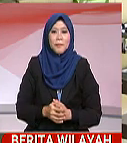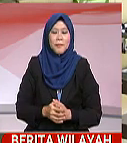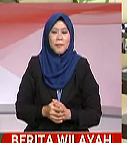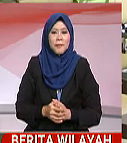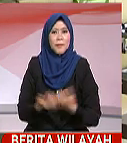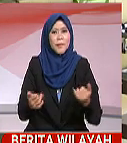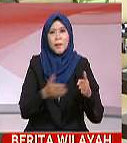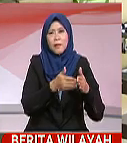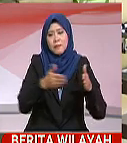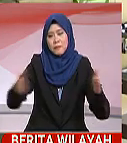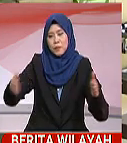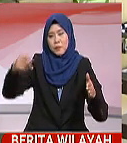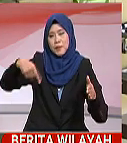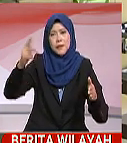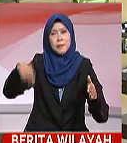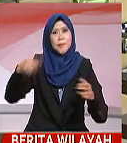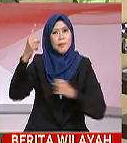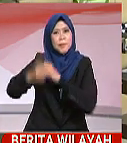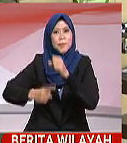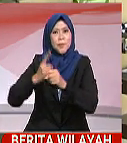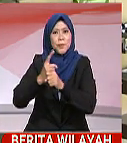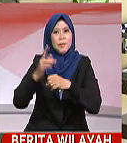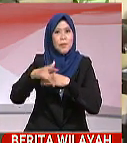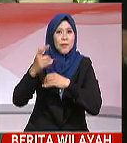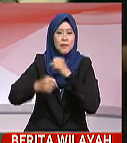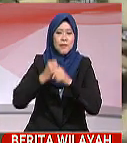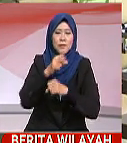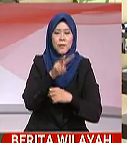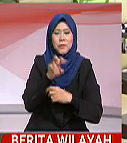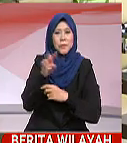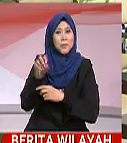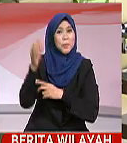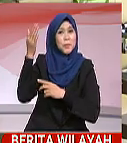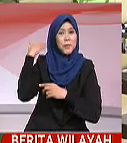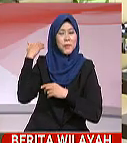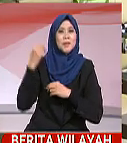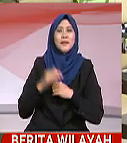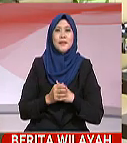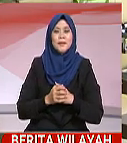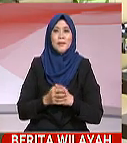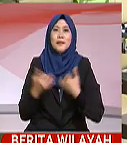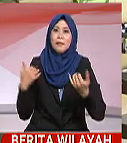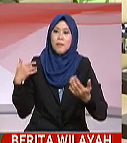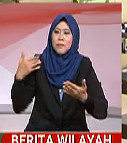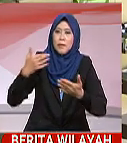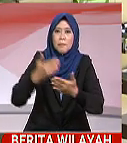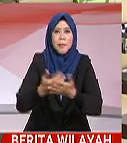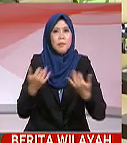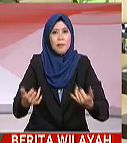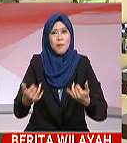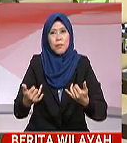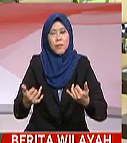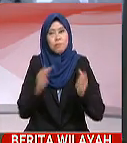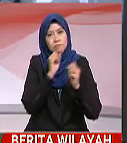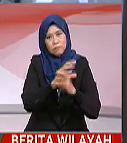tempoh PKP selama setahun bermula daripada awal tahun 2020 dan ini sampailah masanya sama-sama